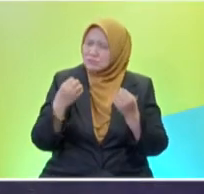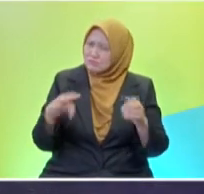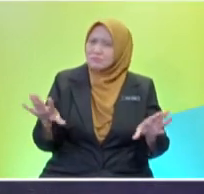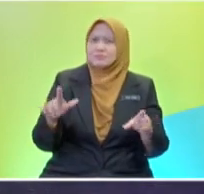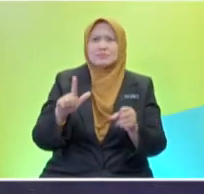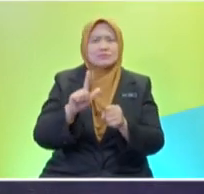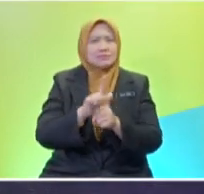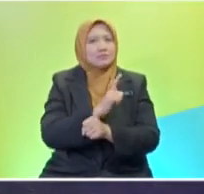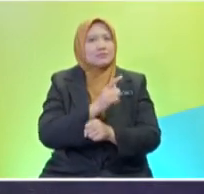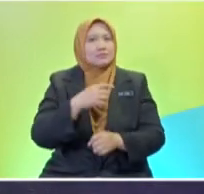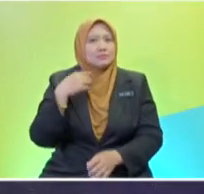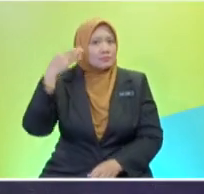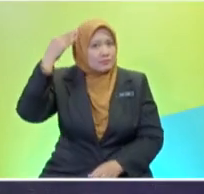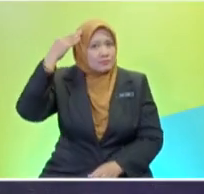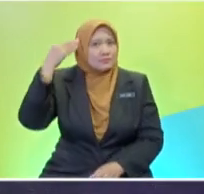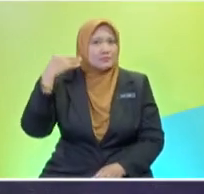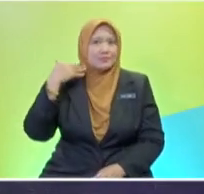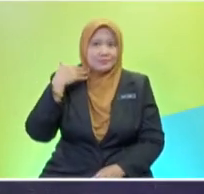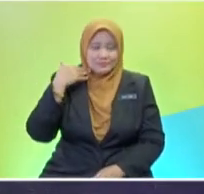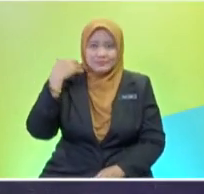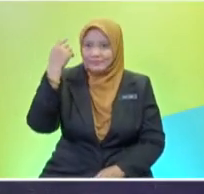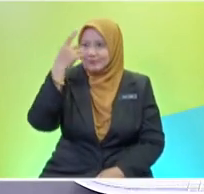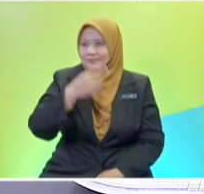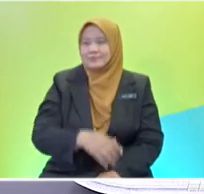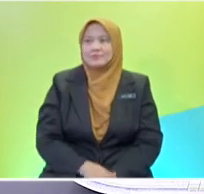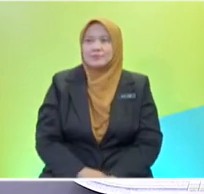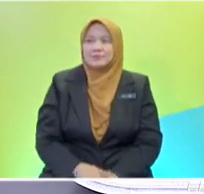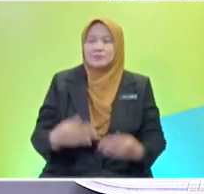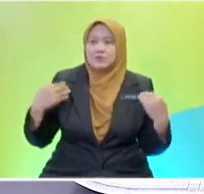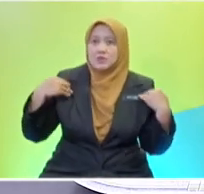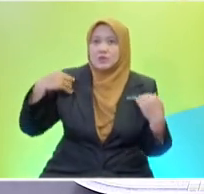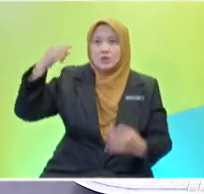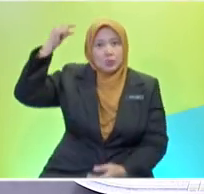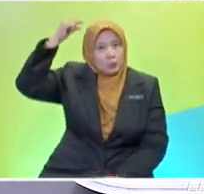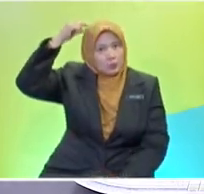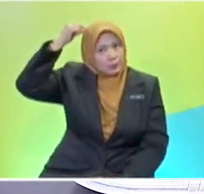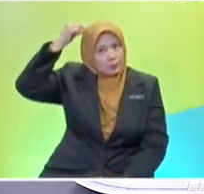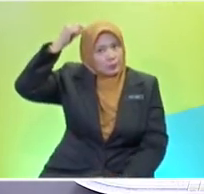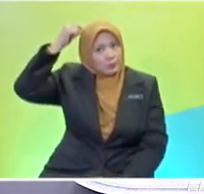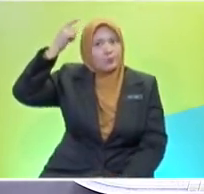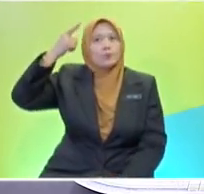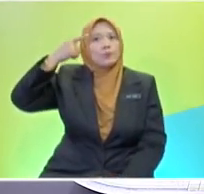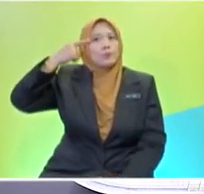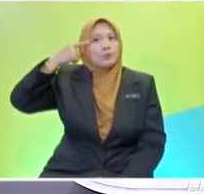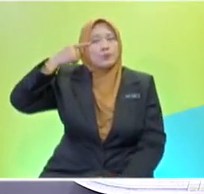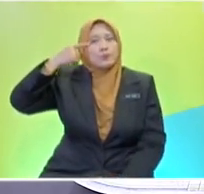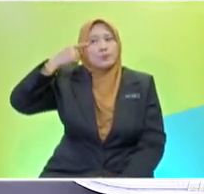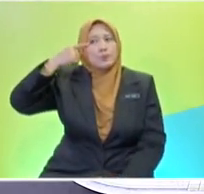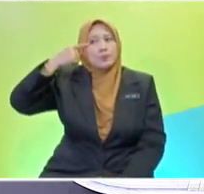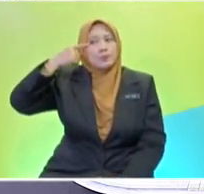kawan kita kita ada apa Ivan yang atas kali kita ada rambut mata